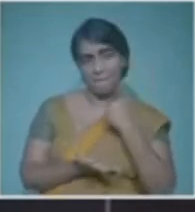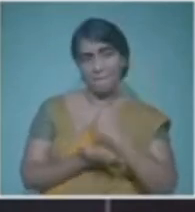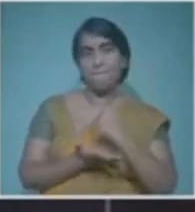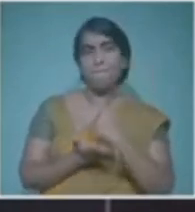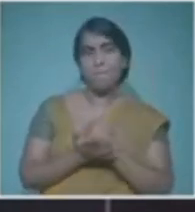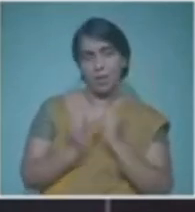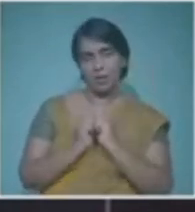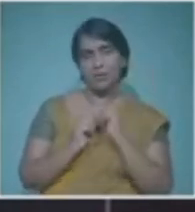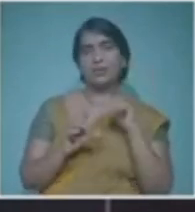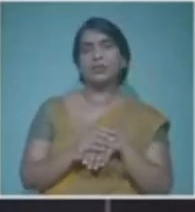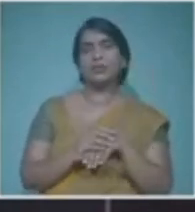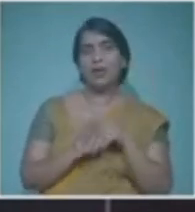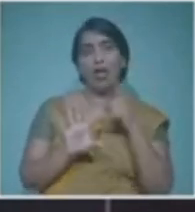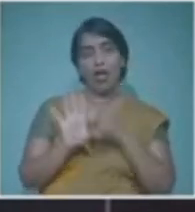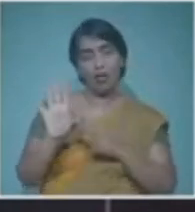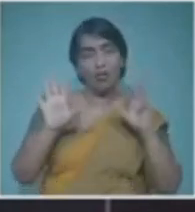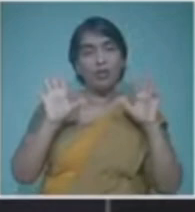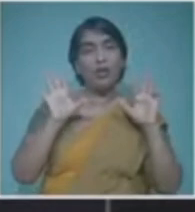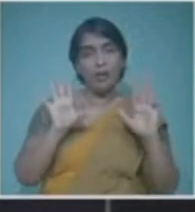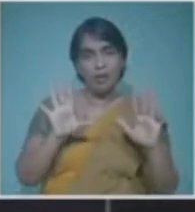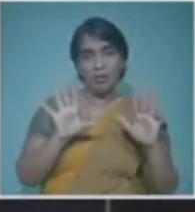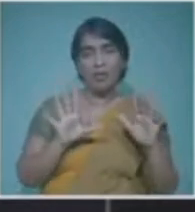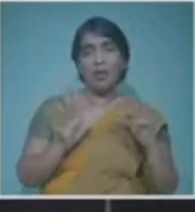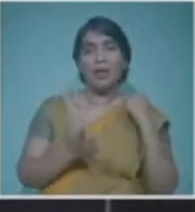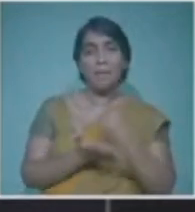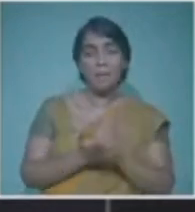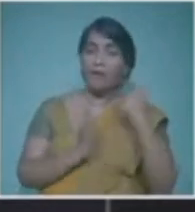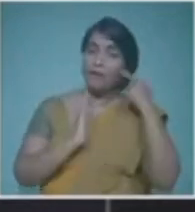නීතියේ මේ අමාත්‍යතුමනි අවුරුදු 9ක් මම